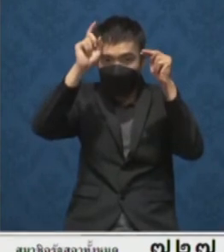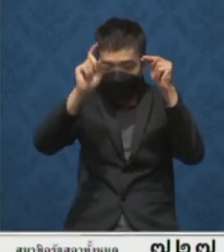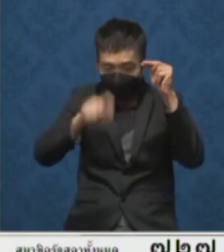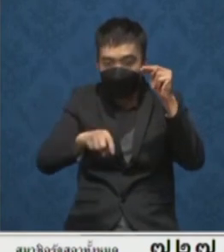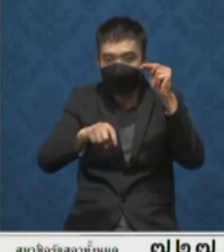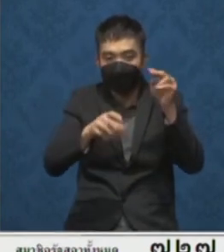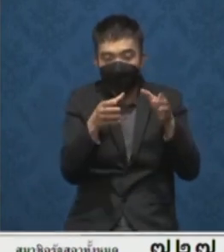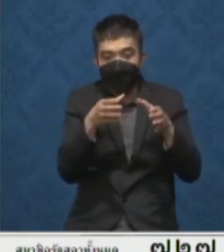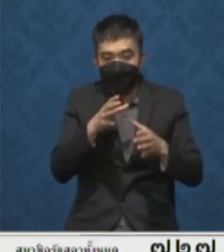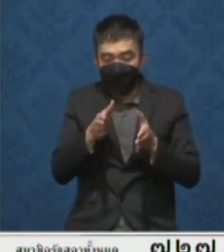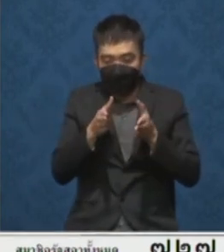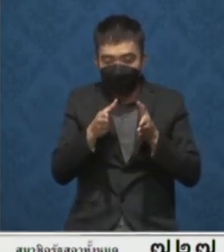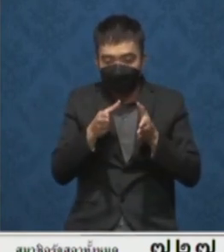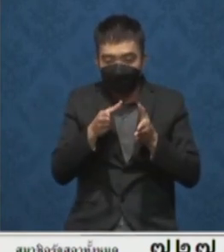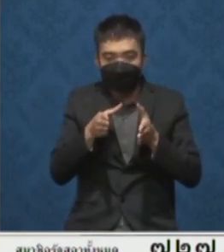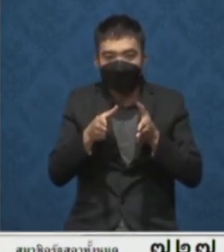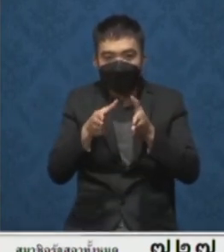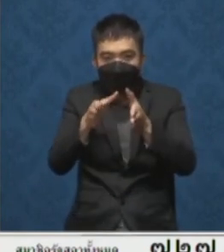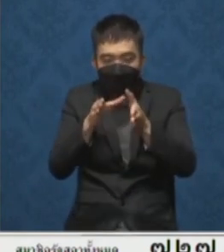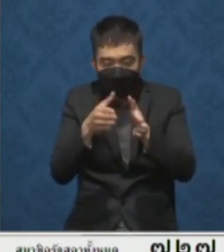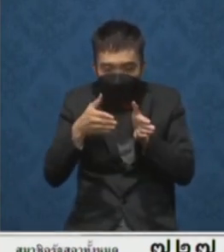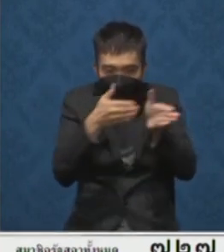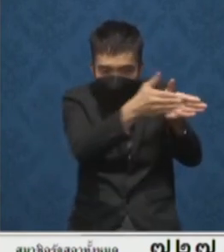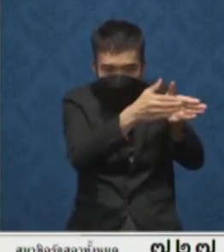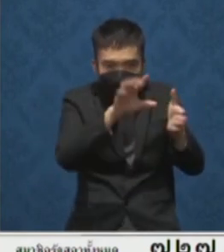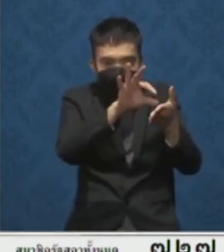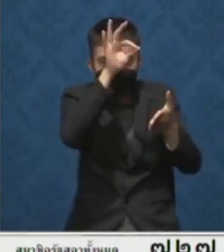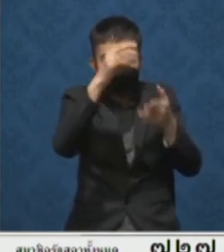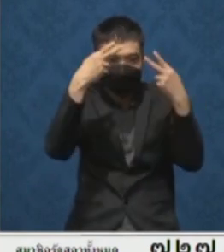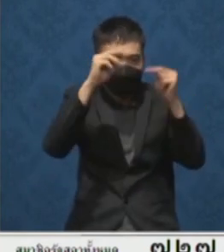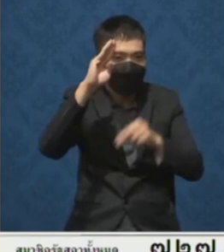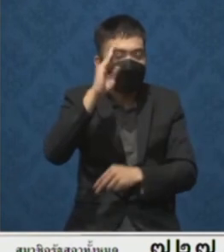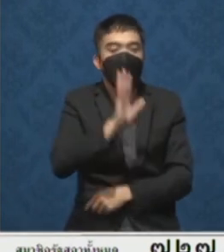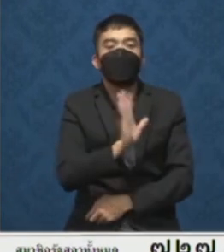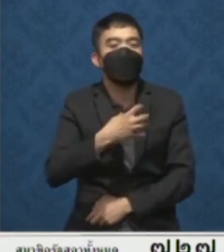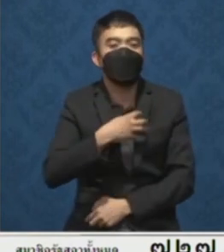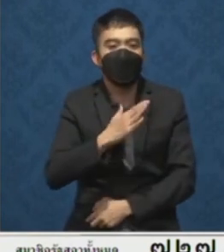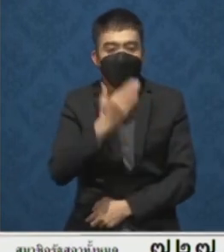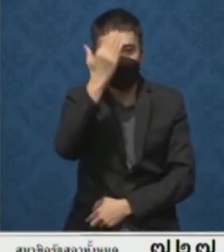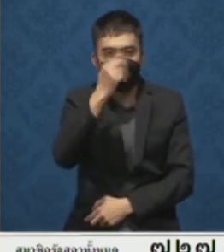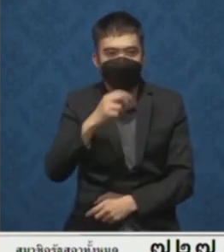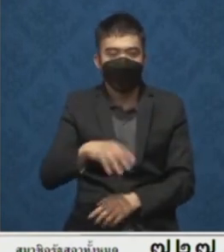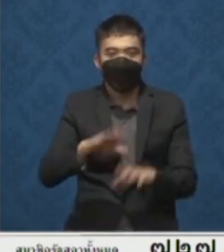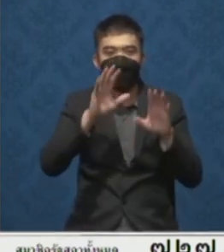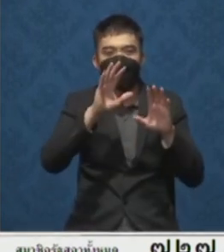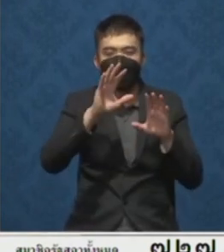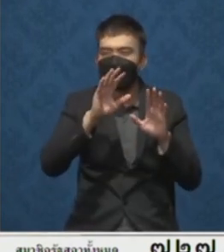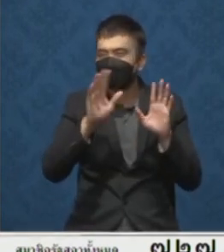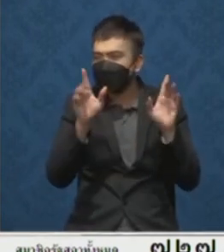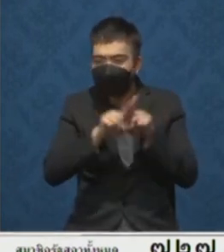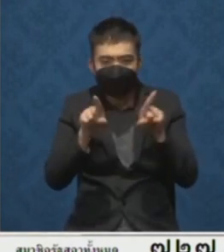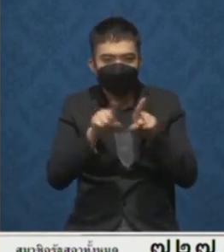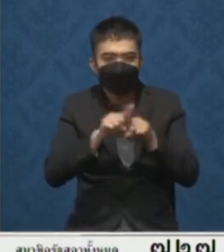การเมืองกลางๆก็คงจะไม่ไปเลือกอยู่กับพลเอกประยุทธ์หรอกค่ะพอเลือกไปก็ทำให้เป็นรัฐบาลเสียงปริ่มน้ำ